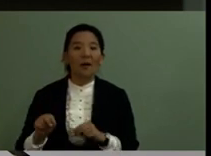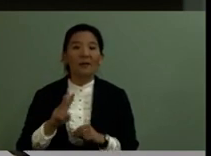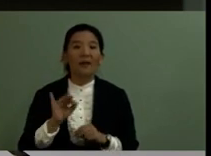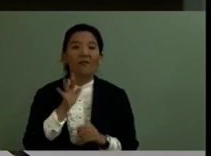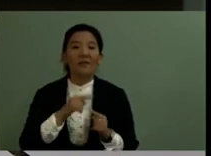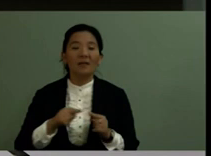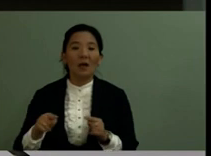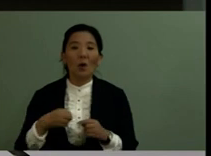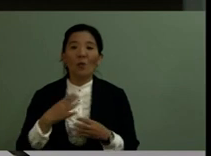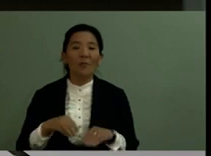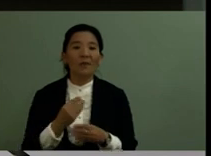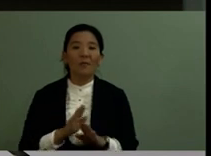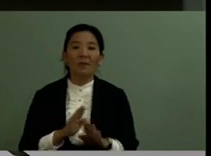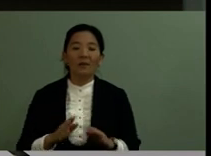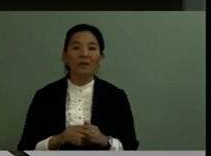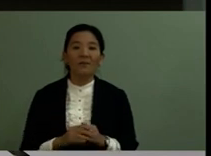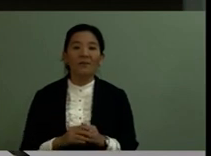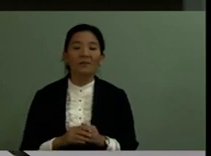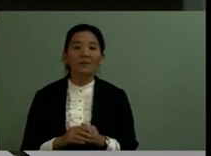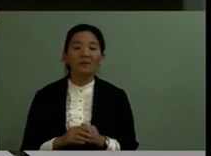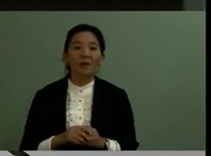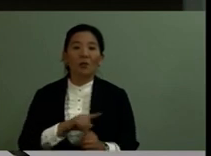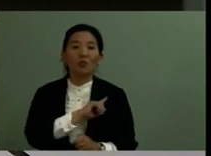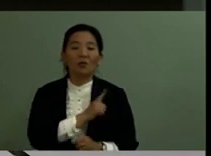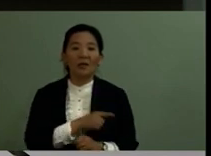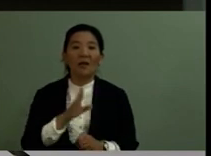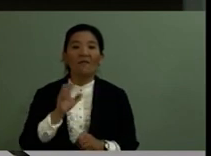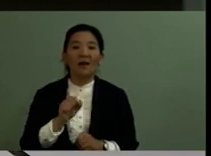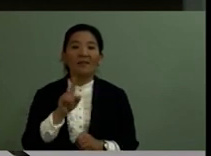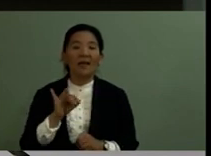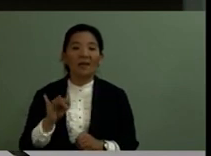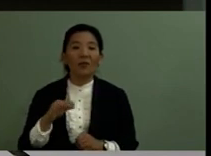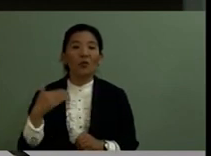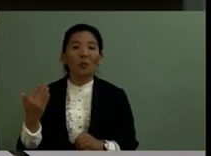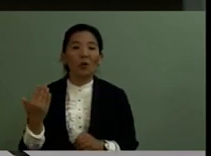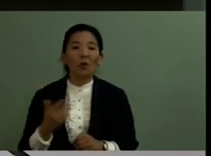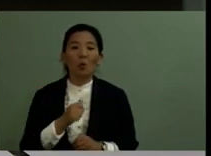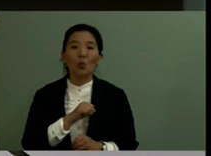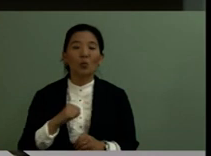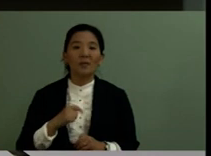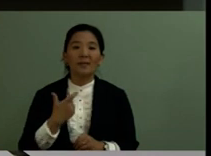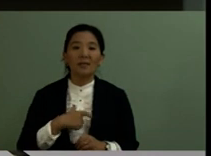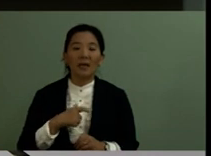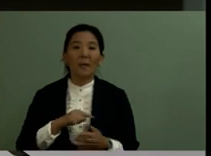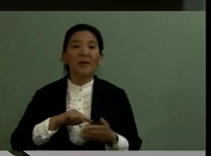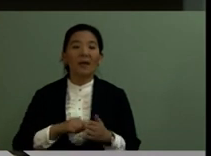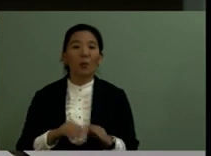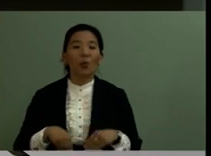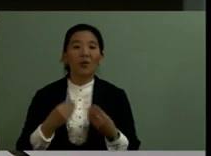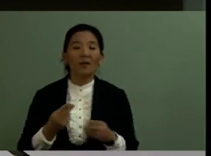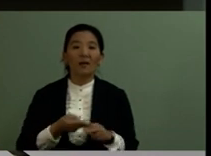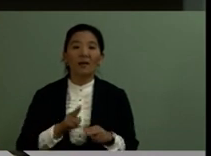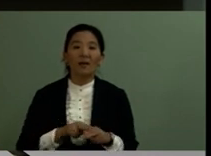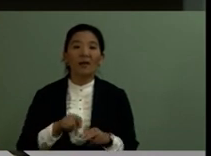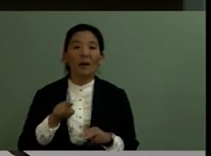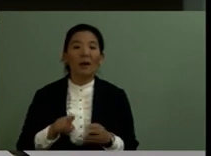lahzalarini boy bermang. Kuchli va zaif tomonlaringizni o'zingizda belgilab qo'ying. Bu